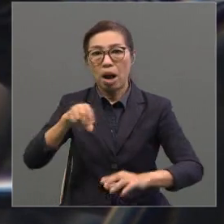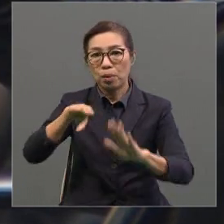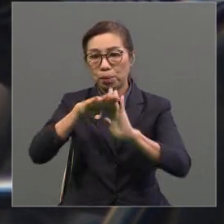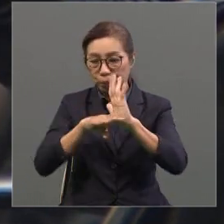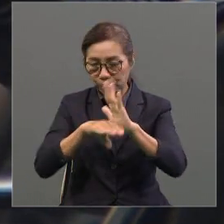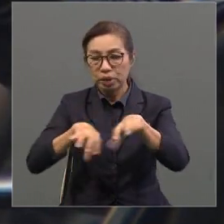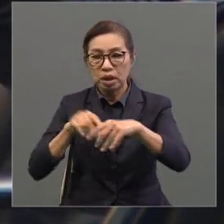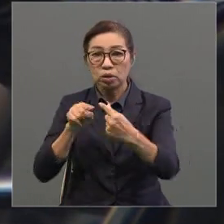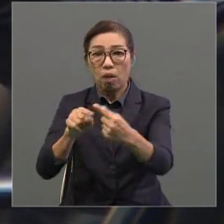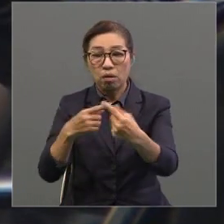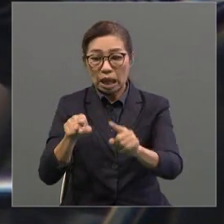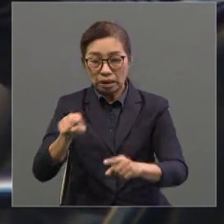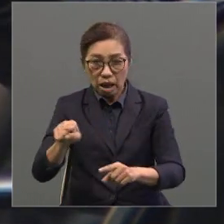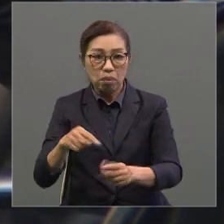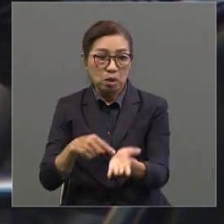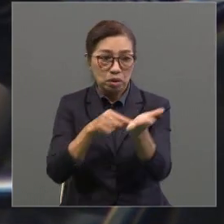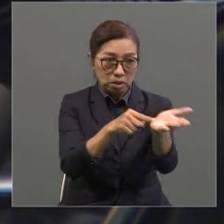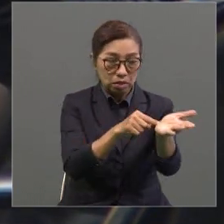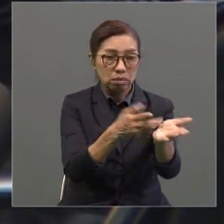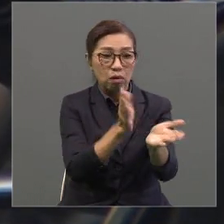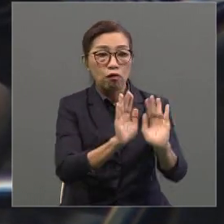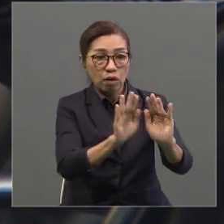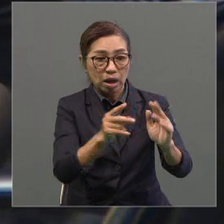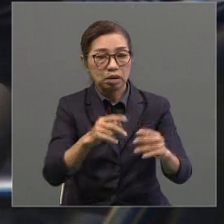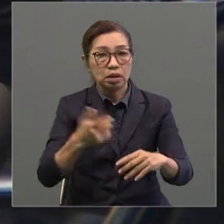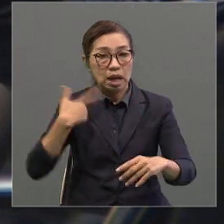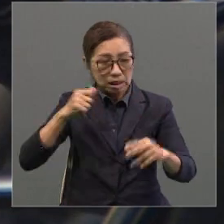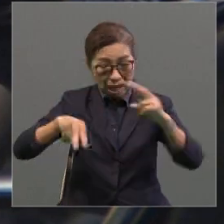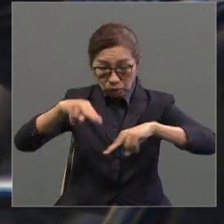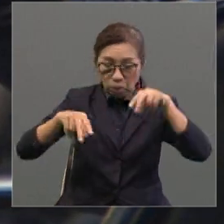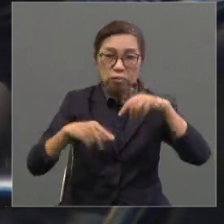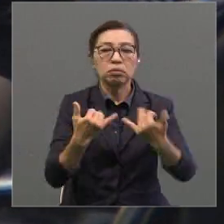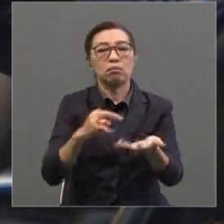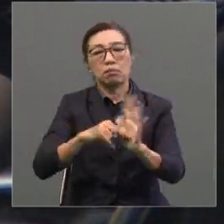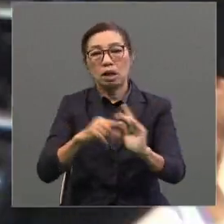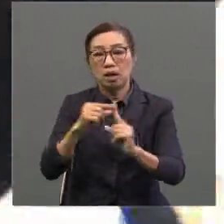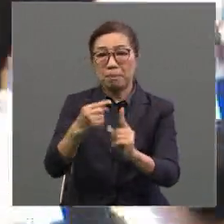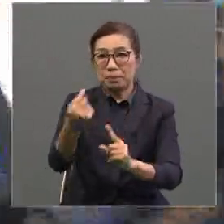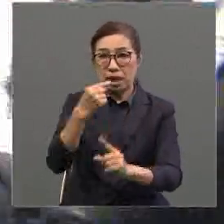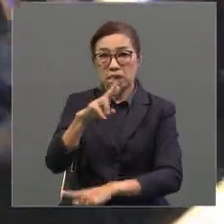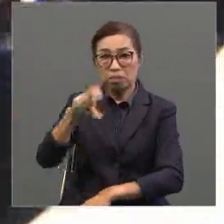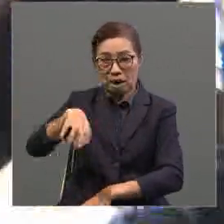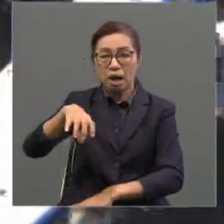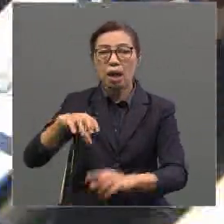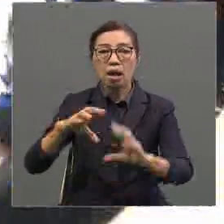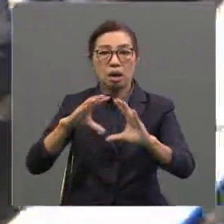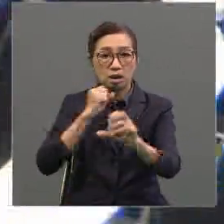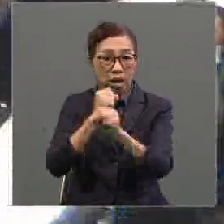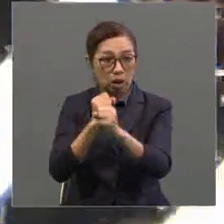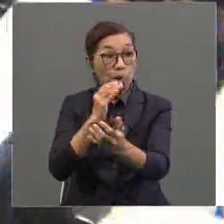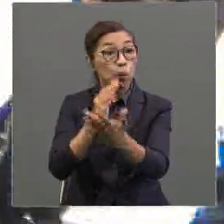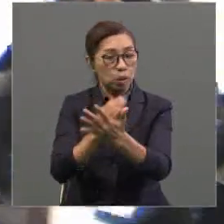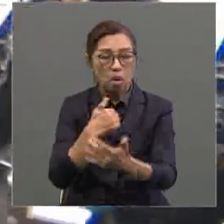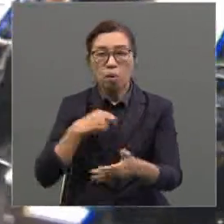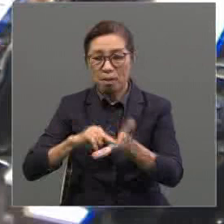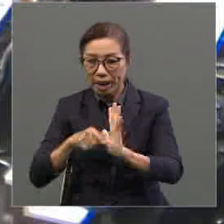แต่ว่าหากรับขึ้นมาแล้วก็มีคำสั่งให้รัฐสภาหยุดกระบวนการเลือกนายกรัฐมนตรีเรื่องนี้เนี่ยมันก็จะกลายเป็นประเด็นที่